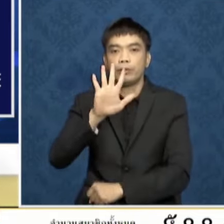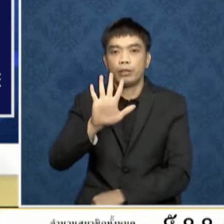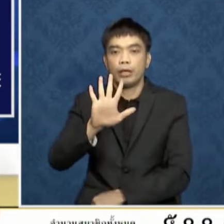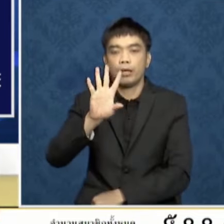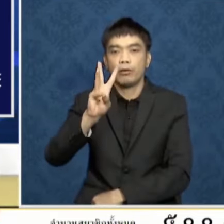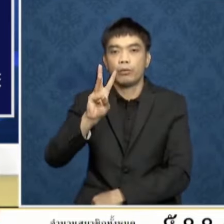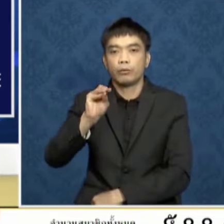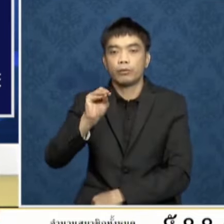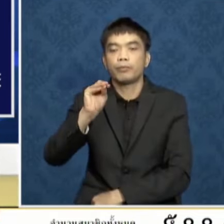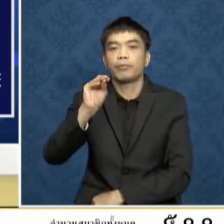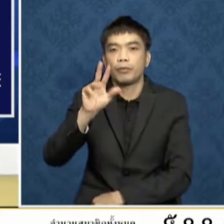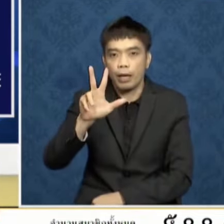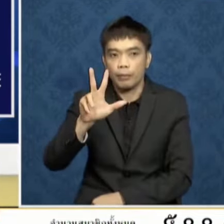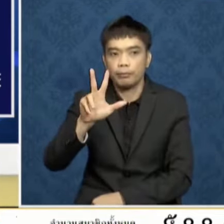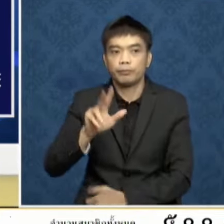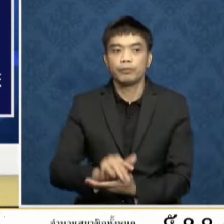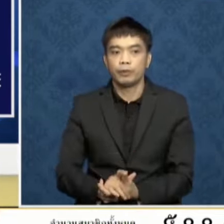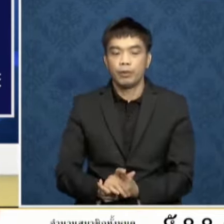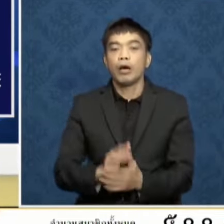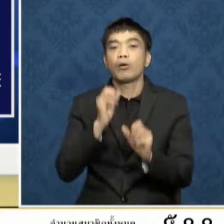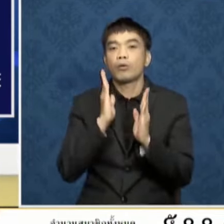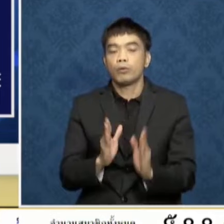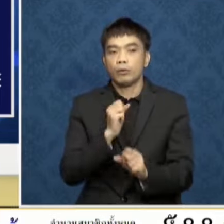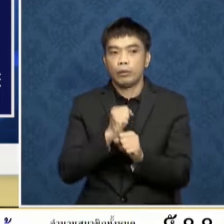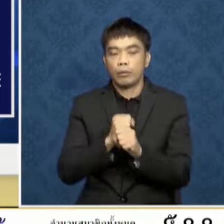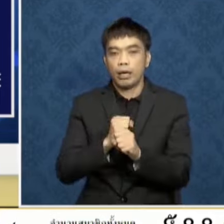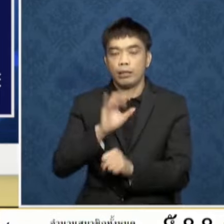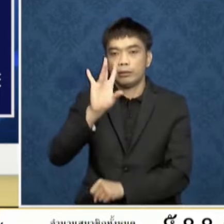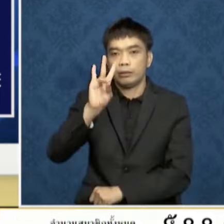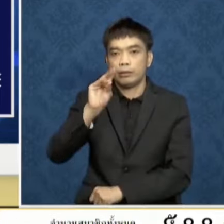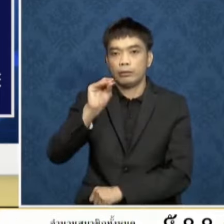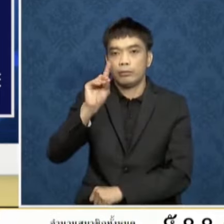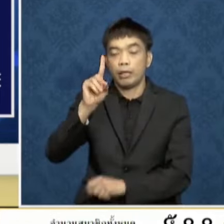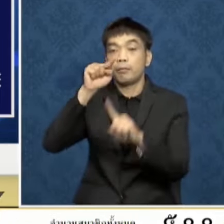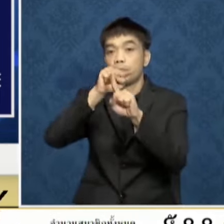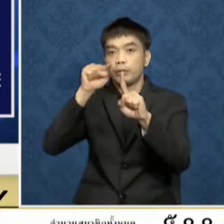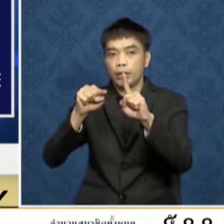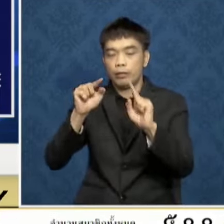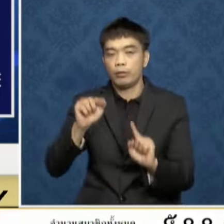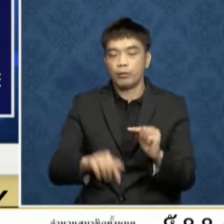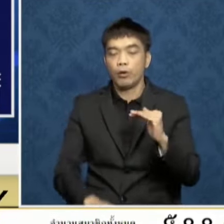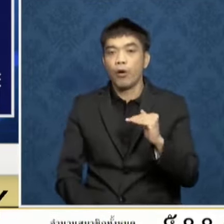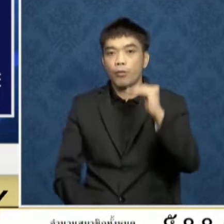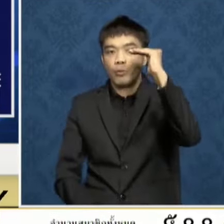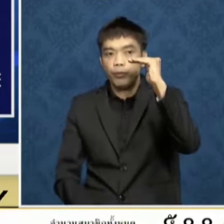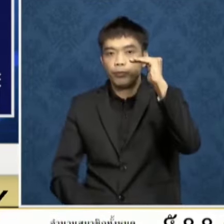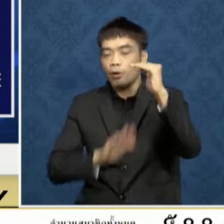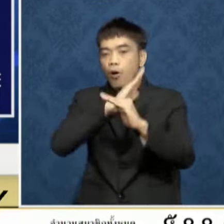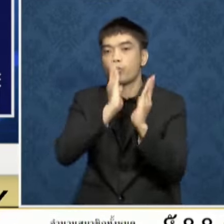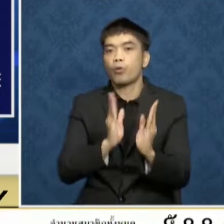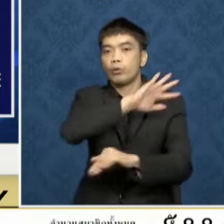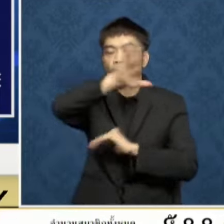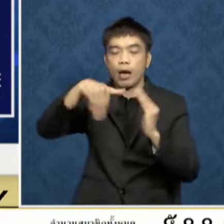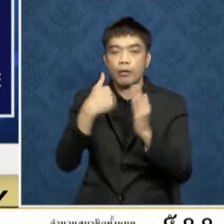2563ค่ะที่มีกำลังแรงงานกว่า 7 10 71%ของจำนวนประชากรทั้งหมดนะ